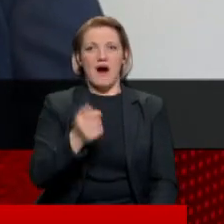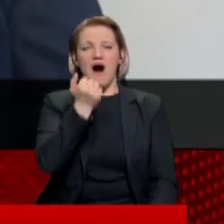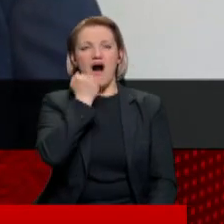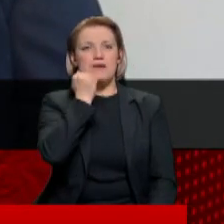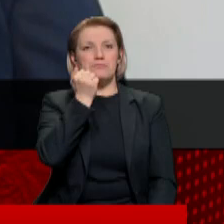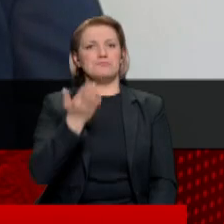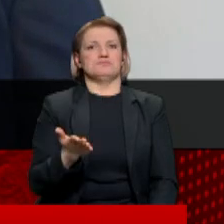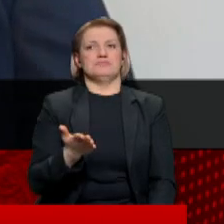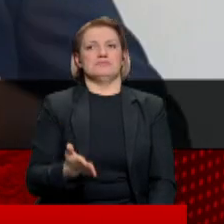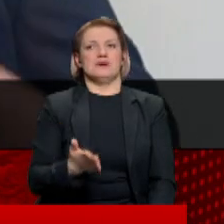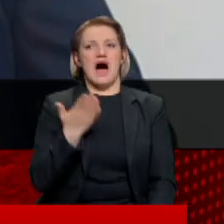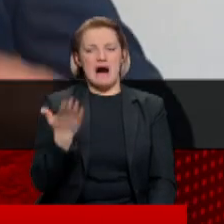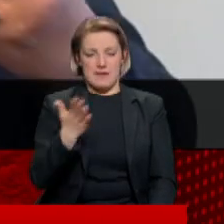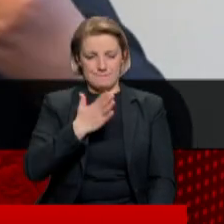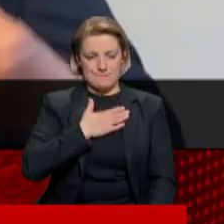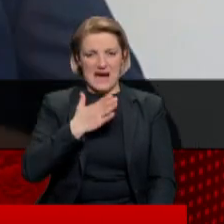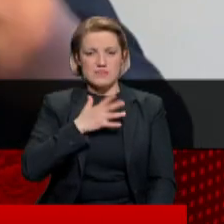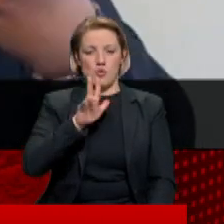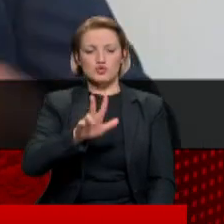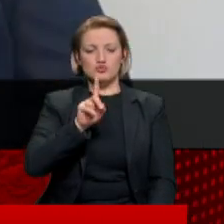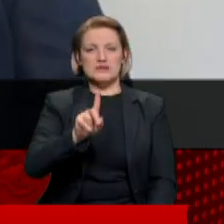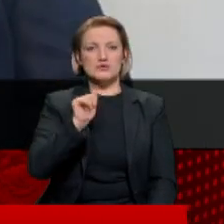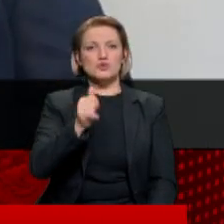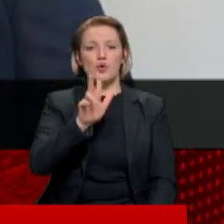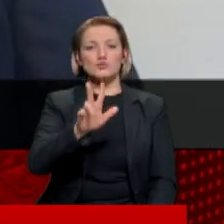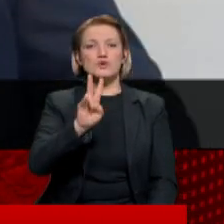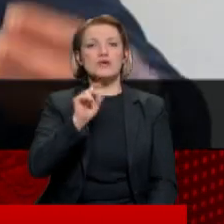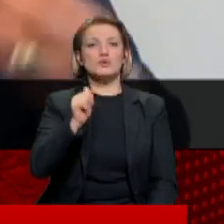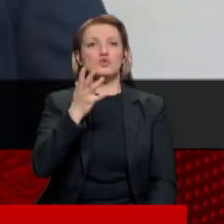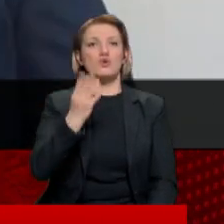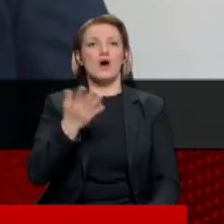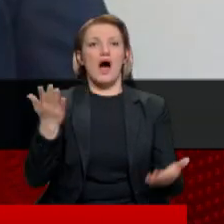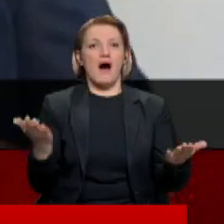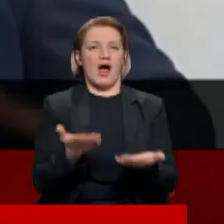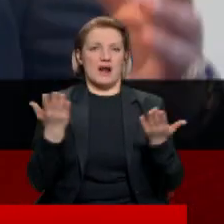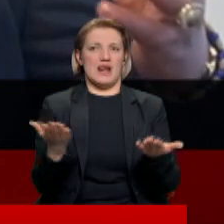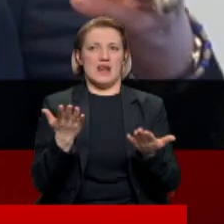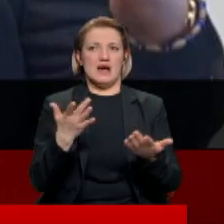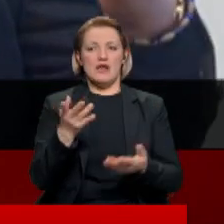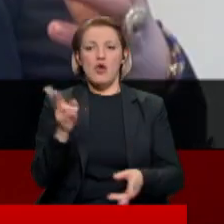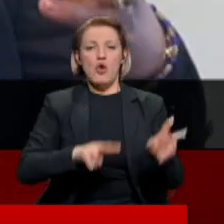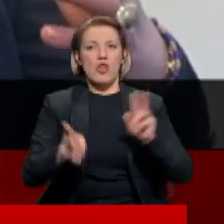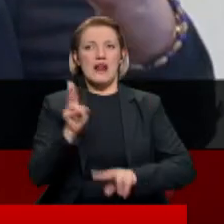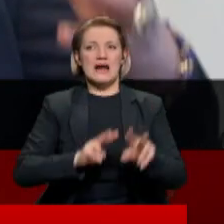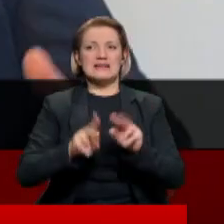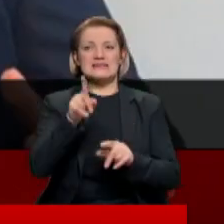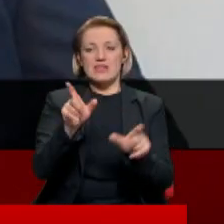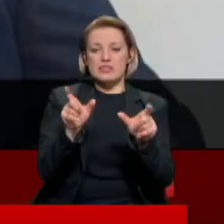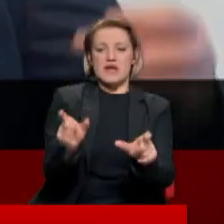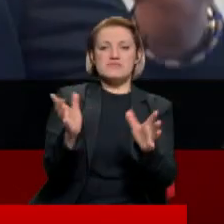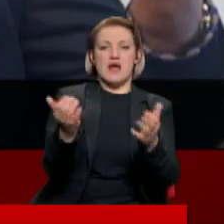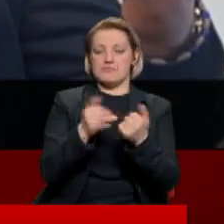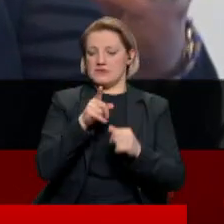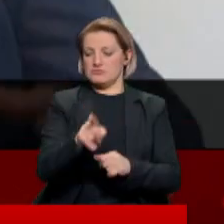Ayıp. Ama ben 31 gün, 32 gün olmuş. Hala can kaybı. Sen tedbiri almadın,